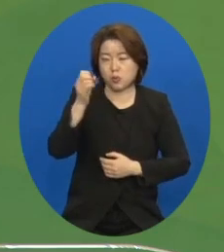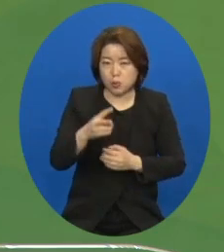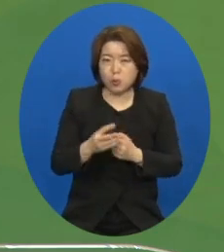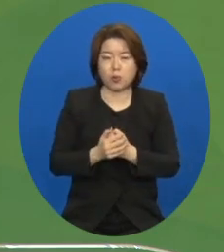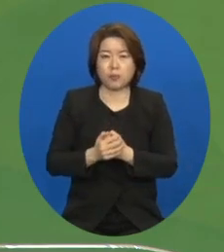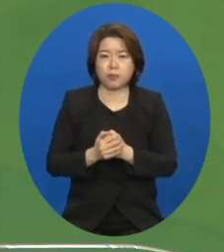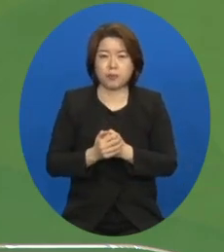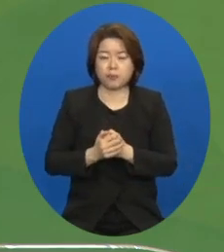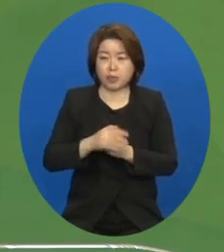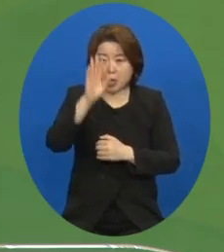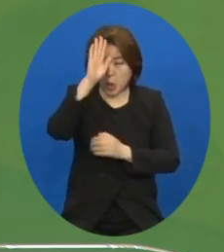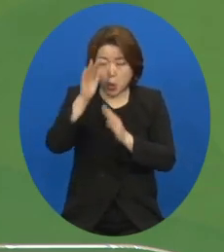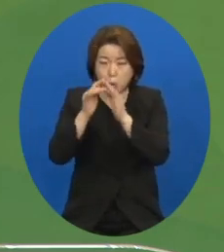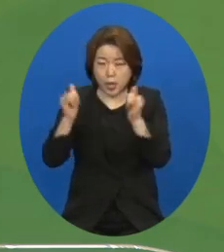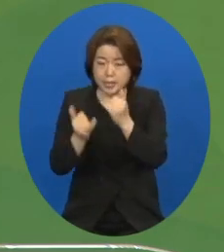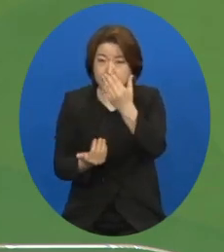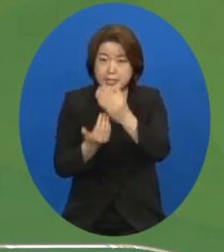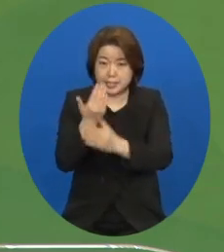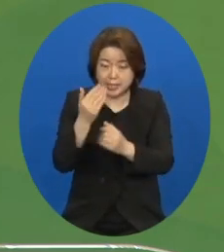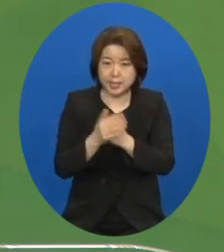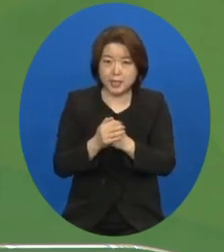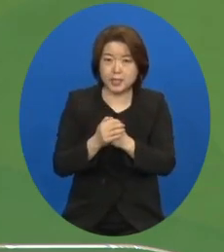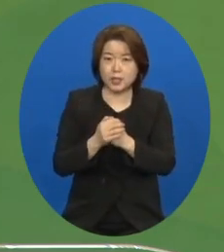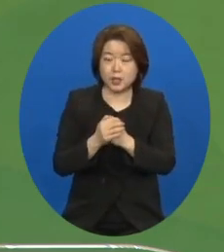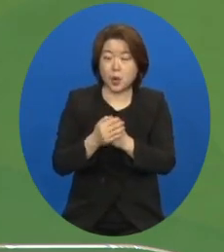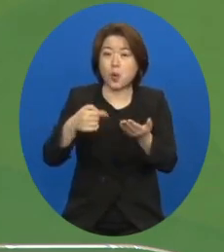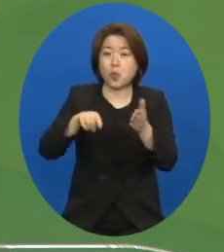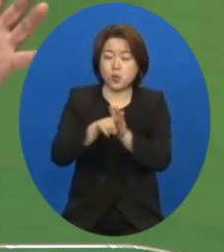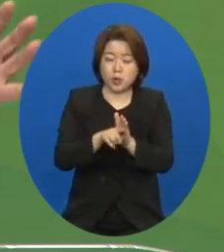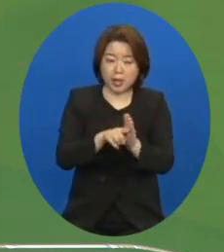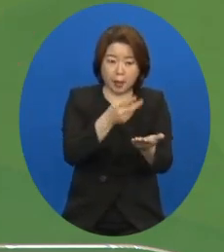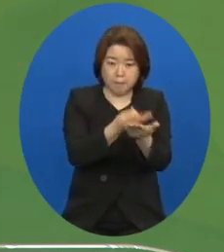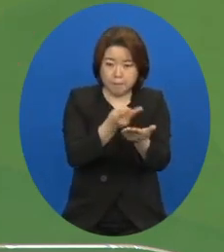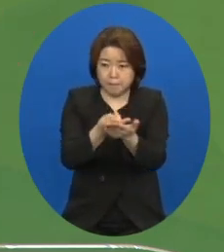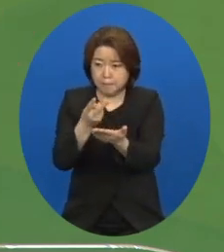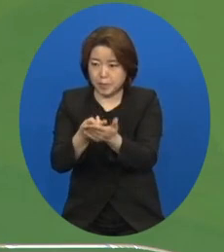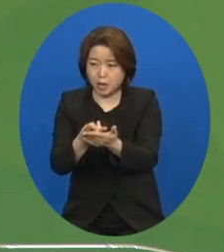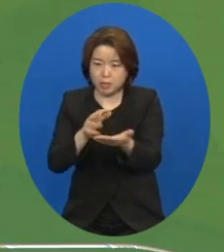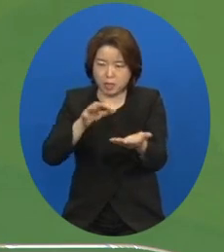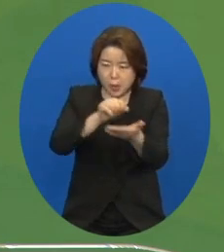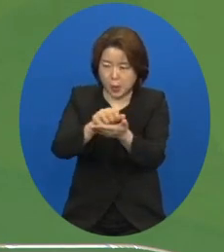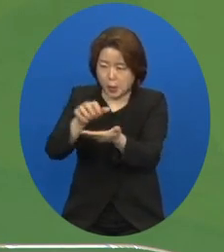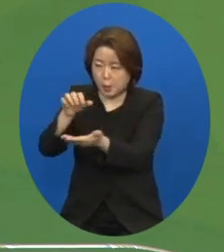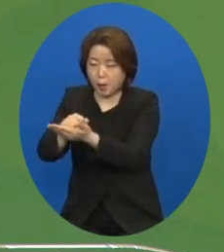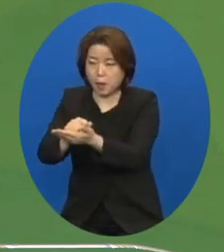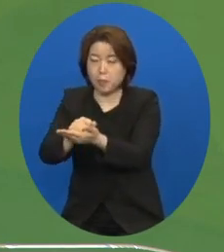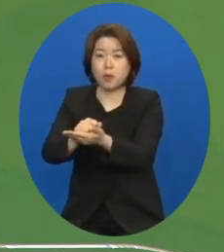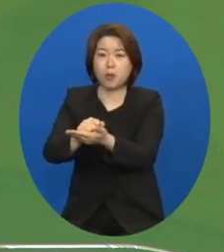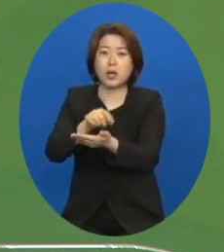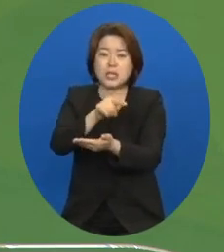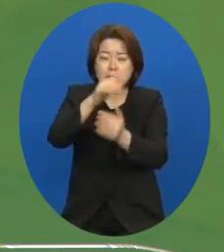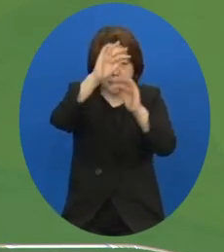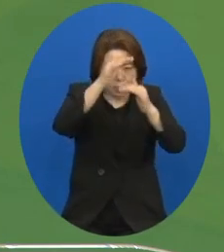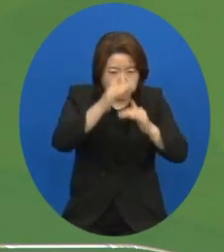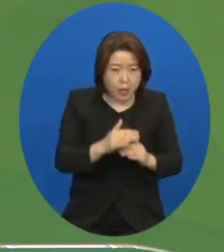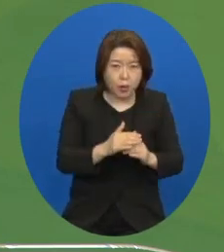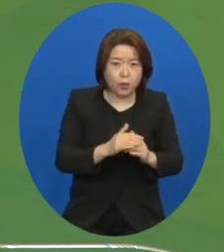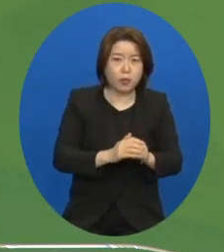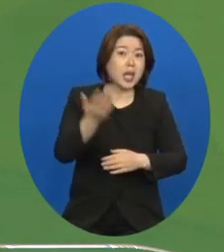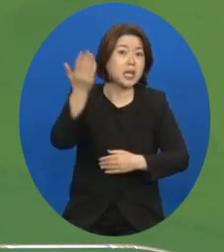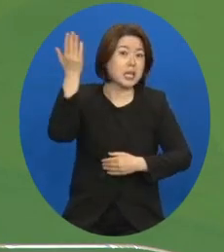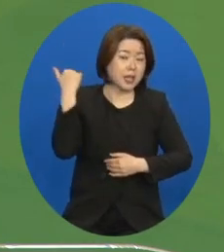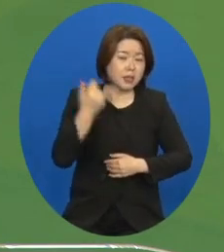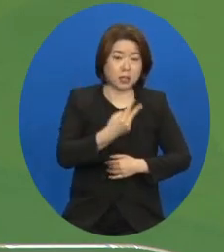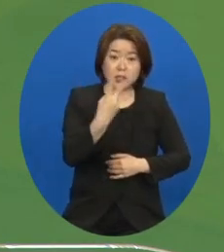그 환자들이 생긴 환자들을 위해 병상 확보를 하는 거, 뭐 이런 내용들을 다